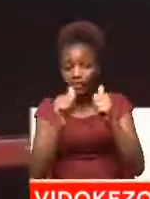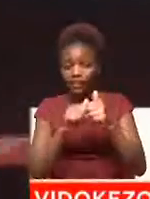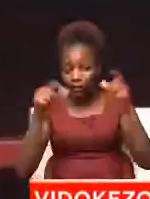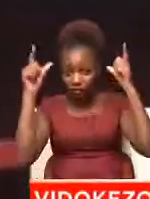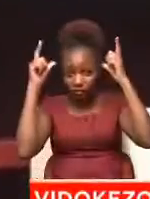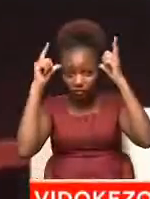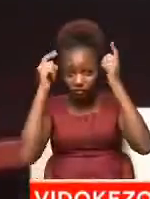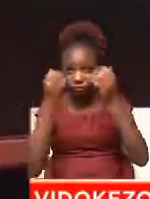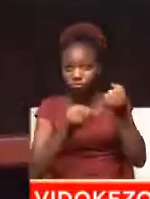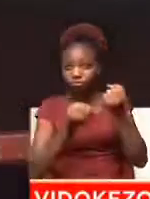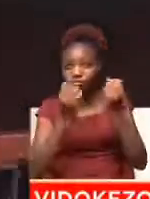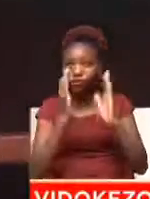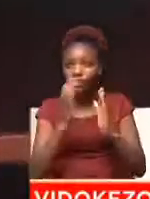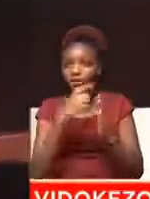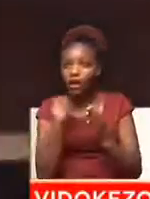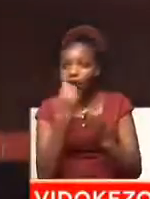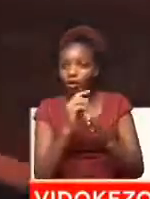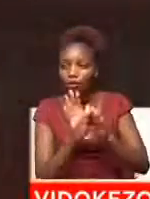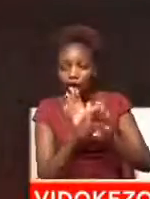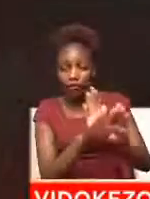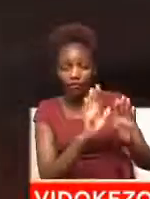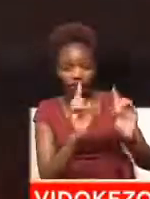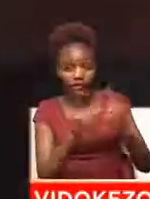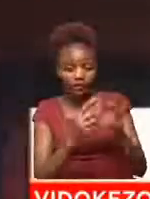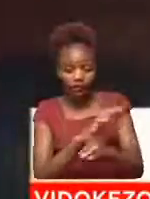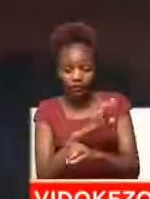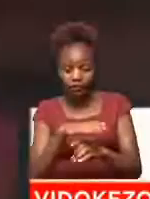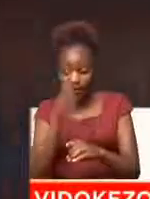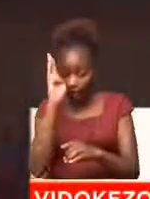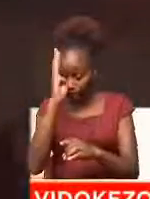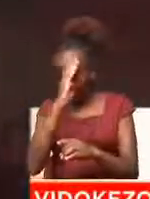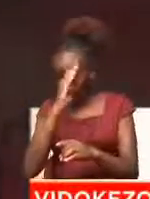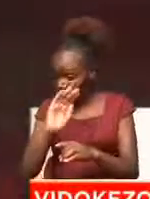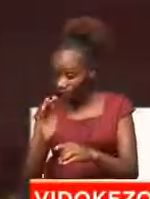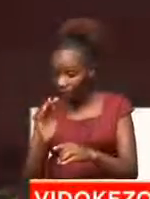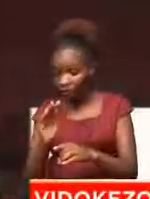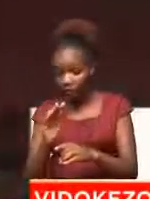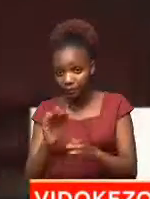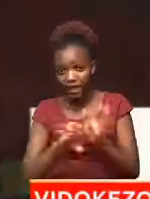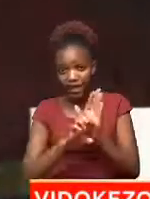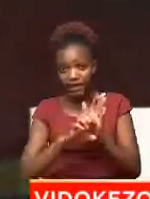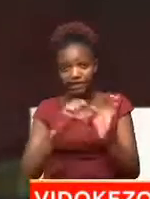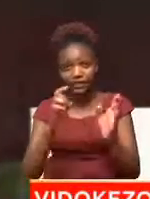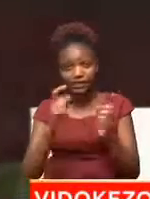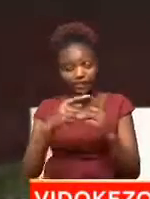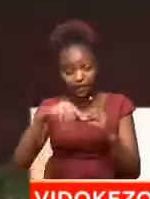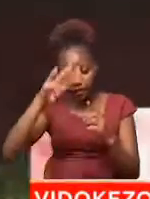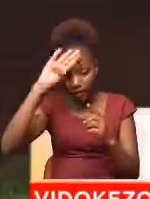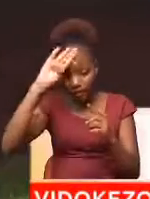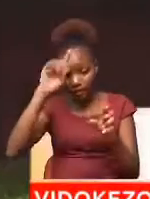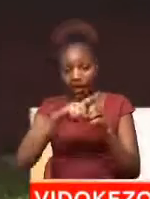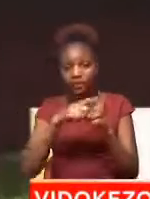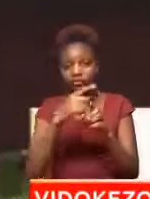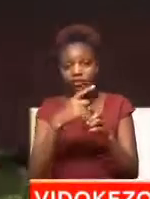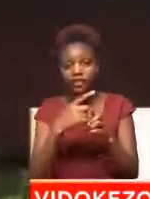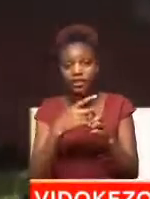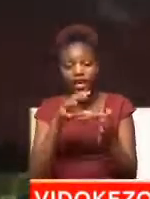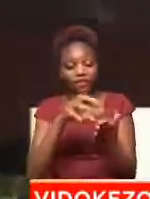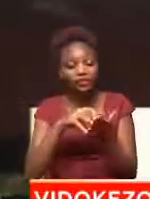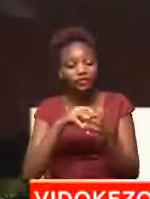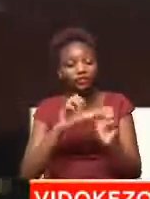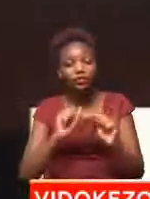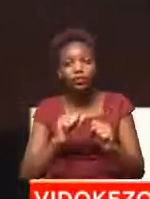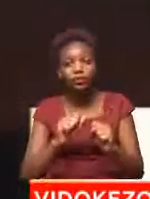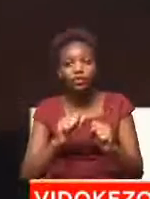wanaokwepa vituo ambavyo vimewekwa maeneo mbalimbali kaunti ya Bungoma kwa minajili ya kupima joto mwilini, huku akihoji kuwa hali hiyo huenda